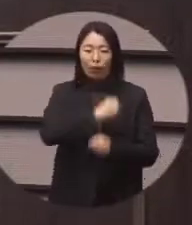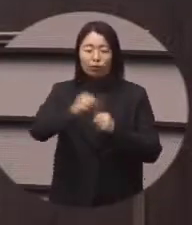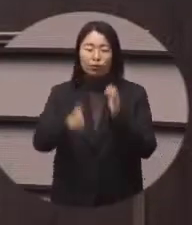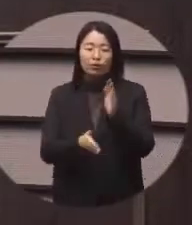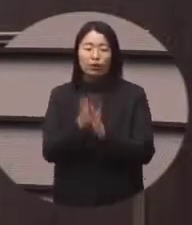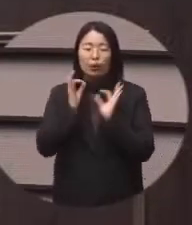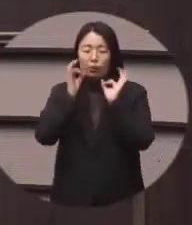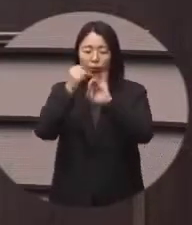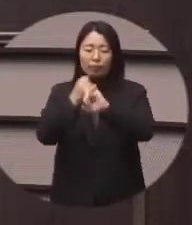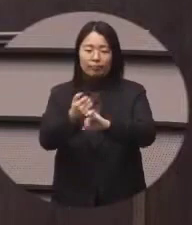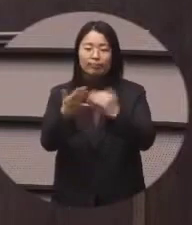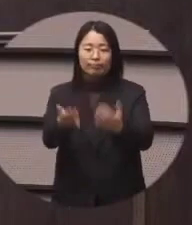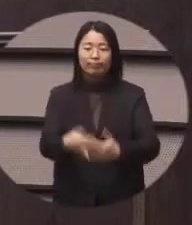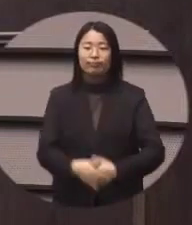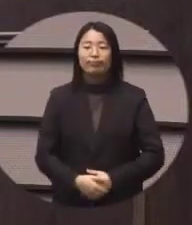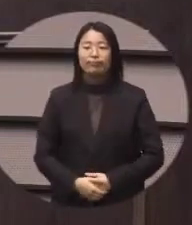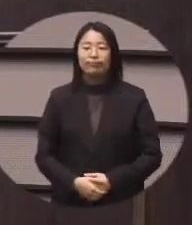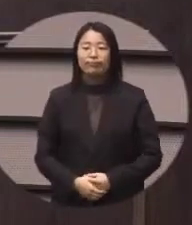나가도록 하겠습니다.